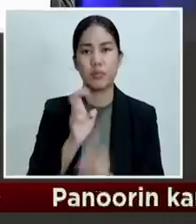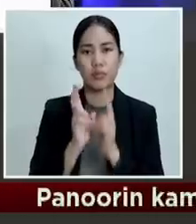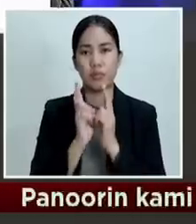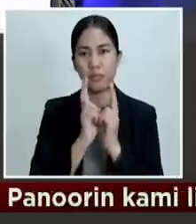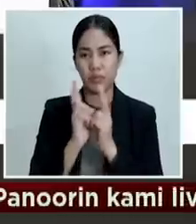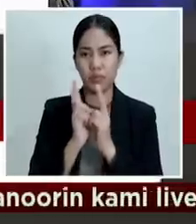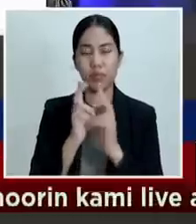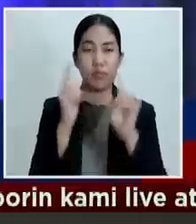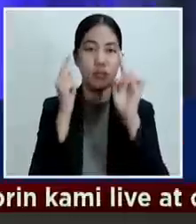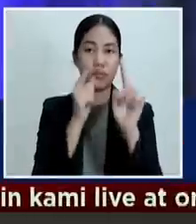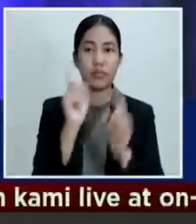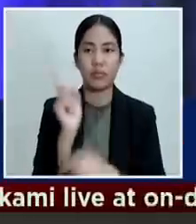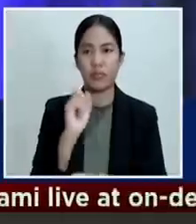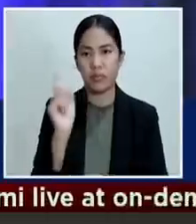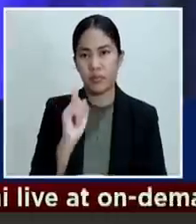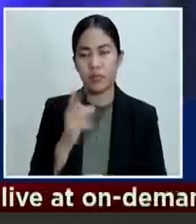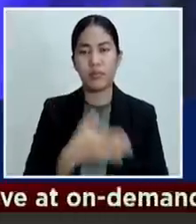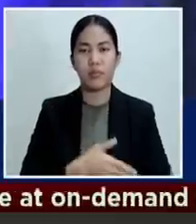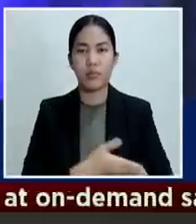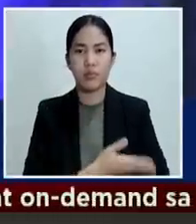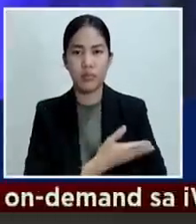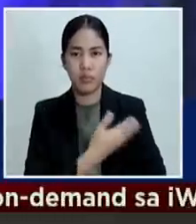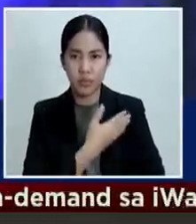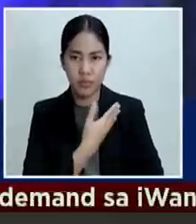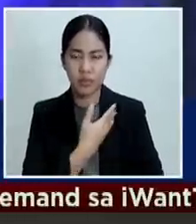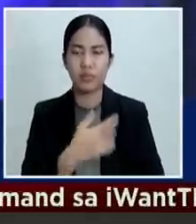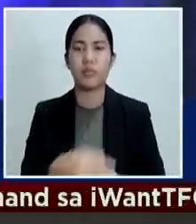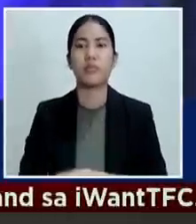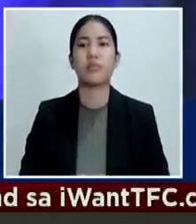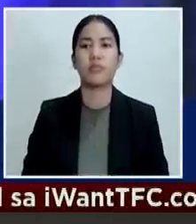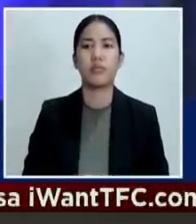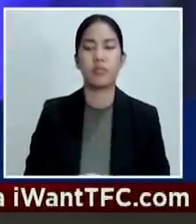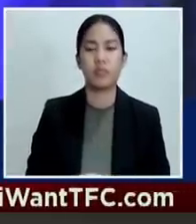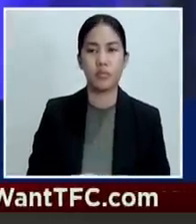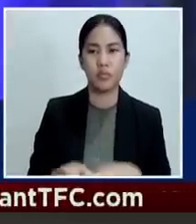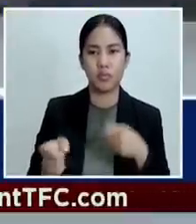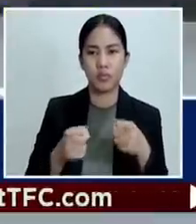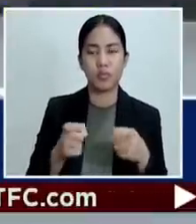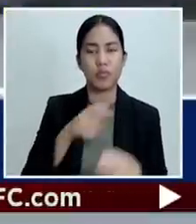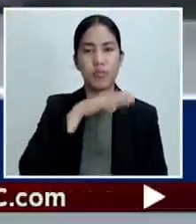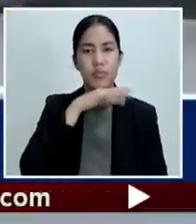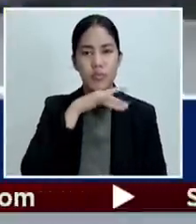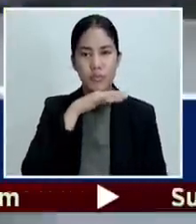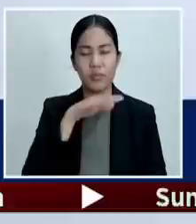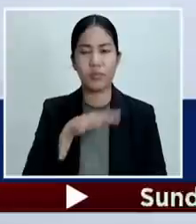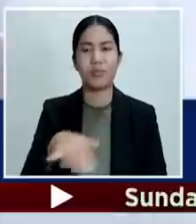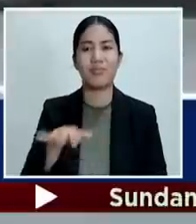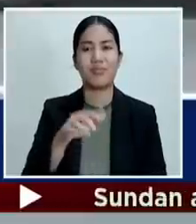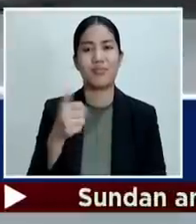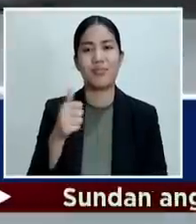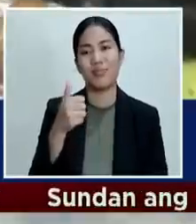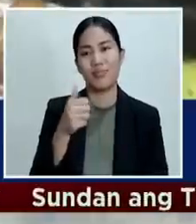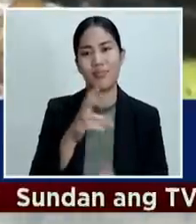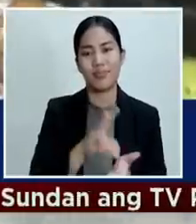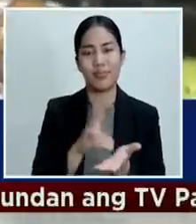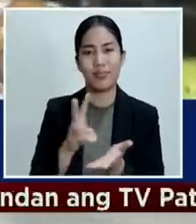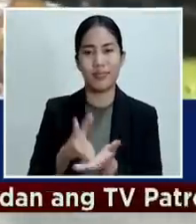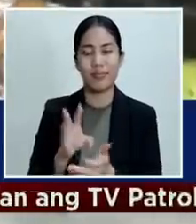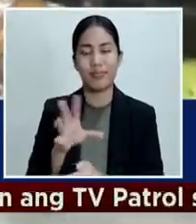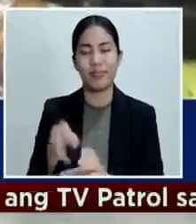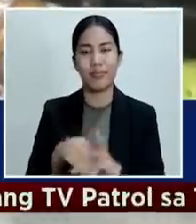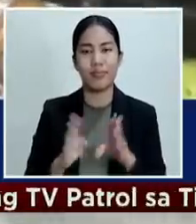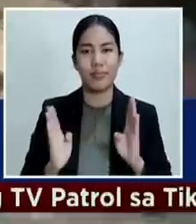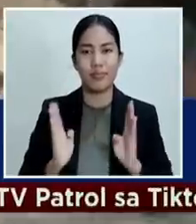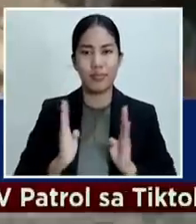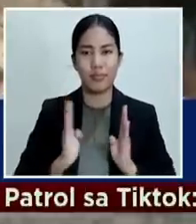nito na mapabuti ang solid waste management sa 10 lugar na kinabibilangan ng Baguio,